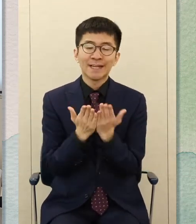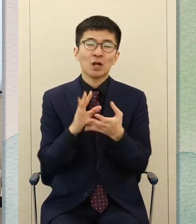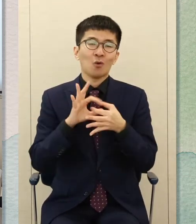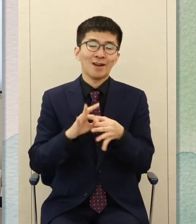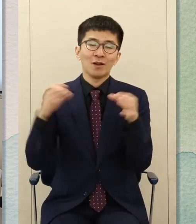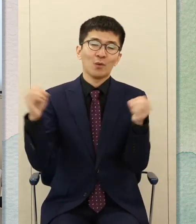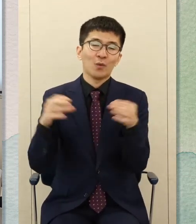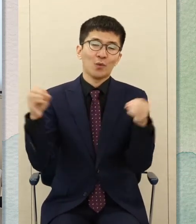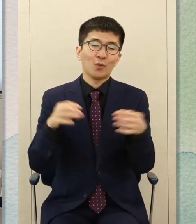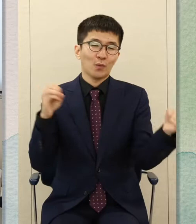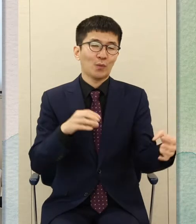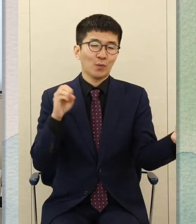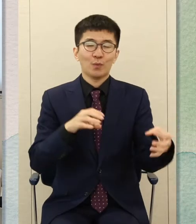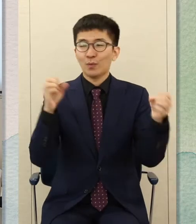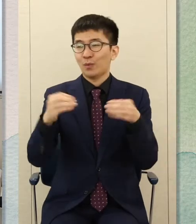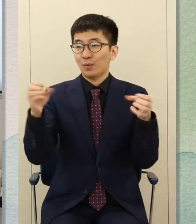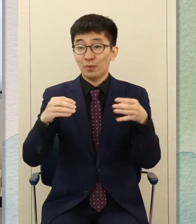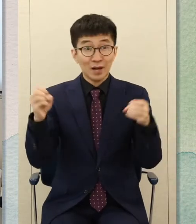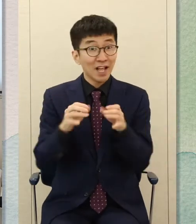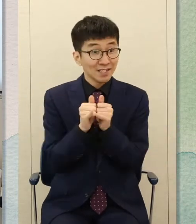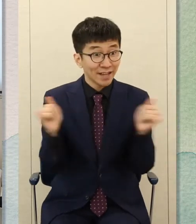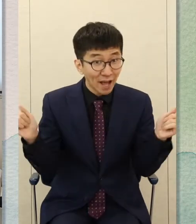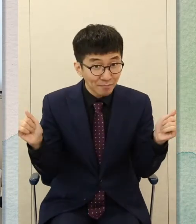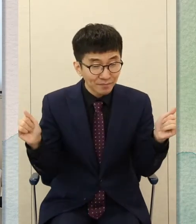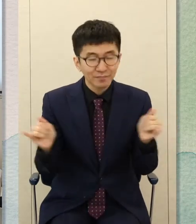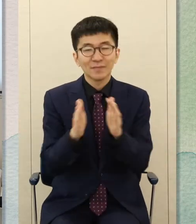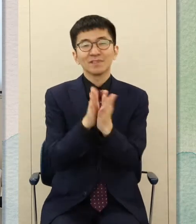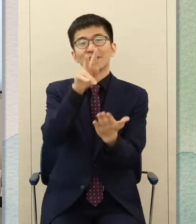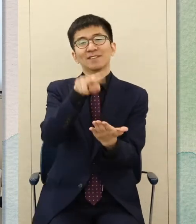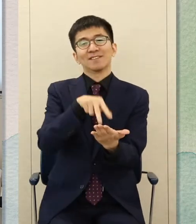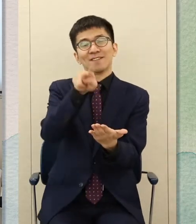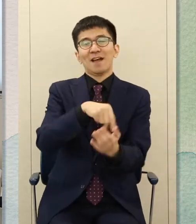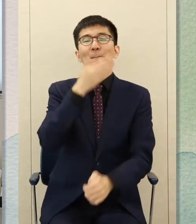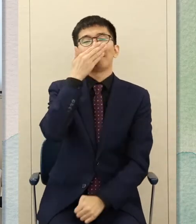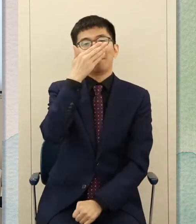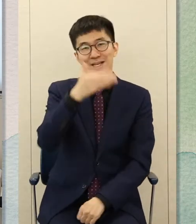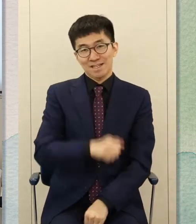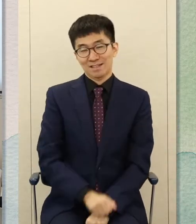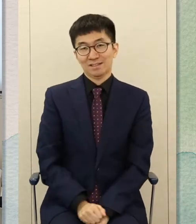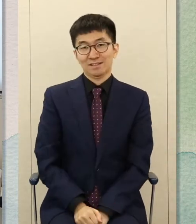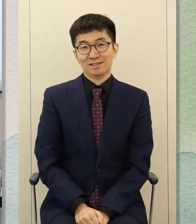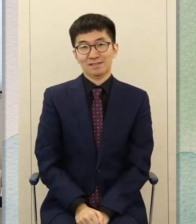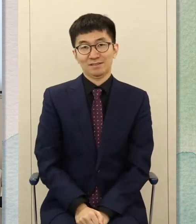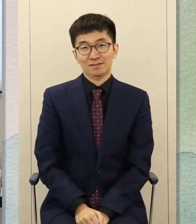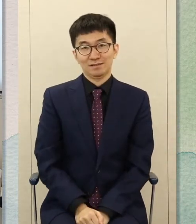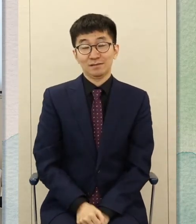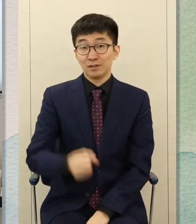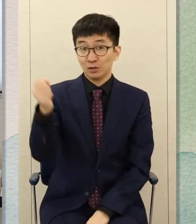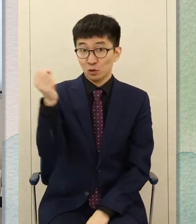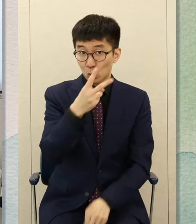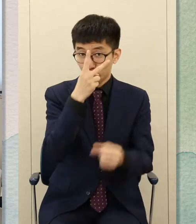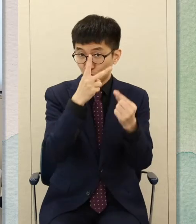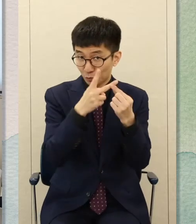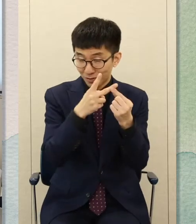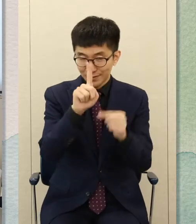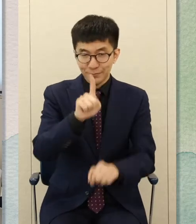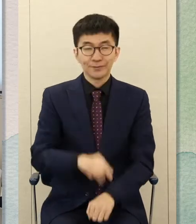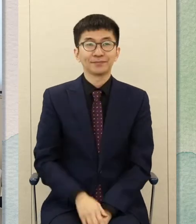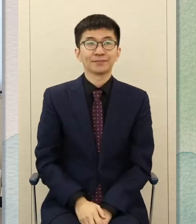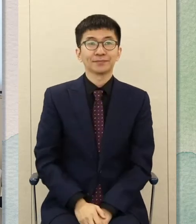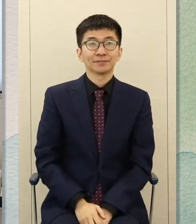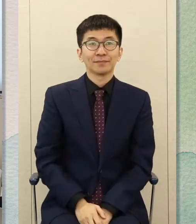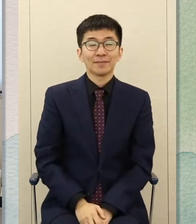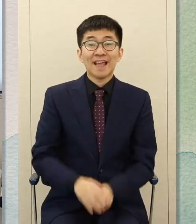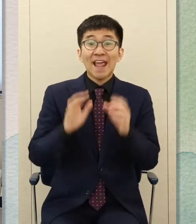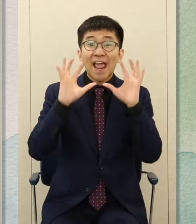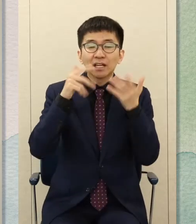대화를 많이 하는 사람들일수록 독서 비율이 높아집니다. 그리고 아이들은